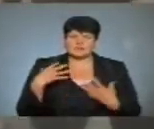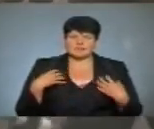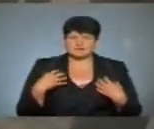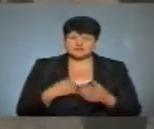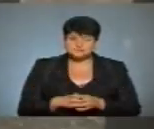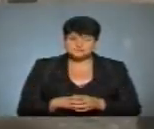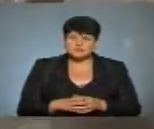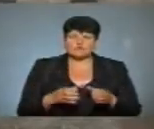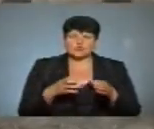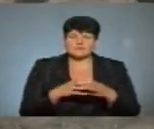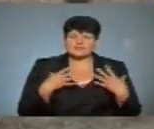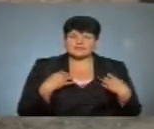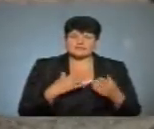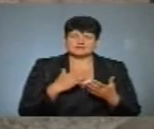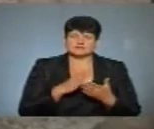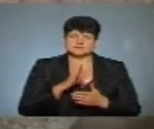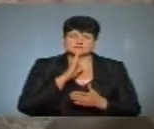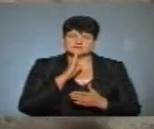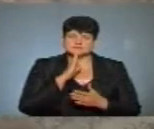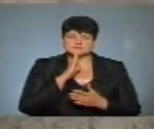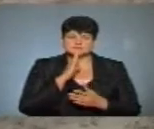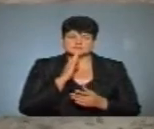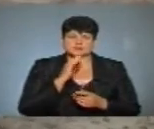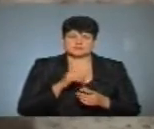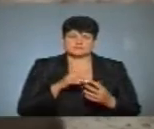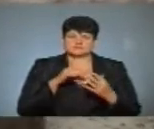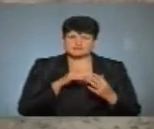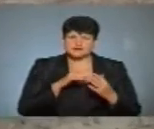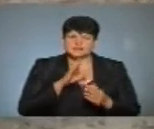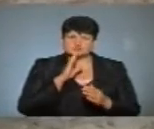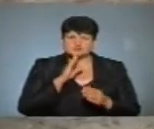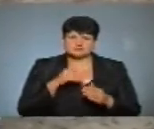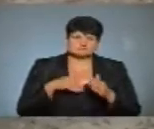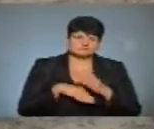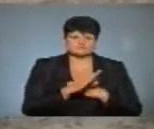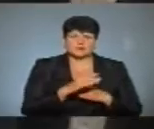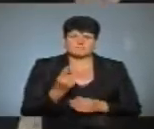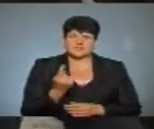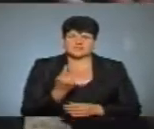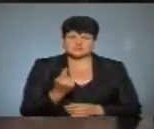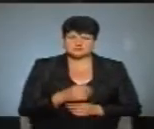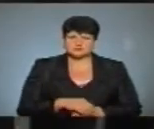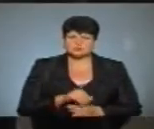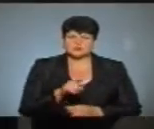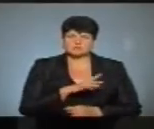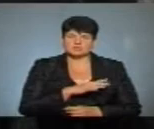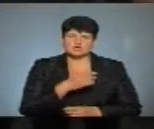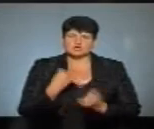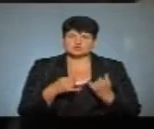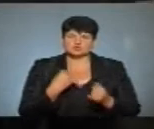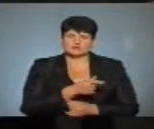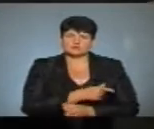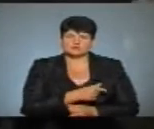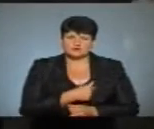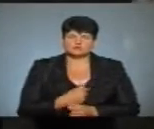У команді левів б'ється Катерина Корягіна з Краматорська. Дівчина вибуває першою. У мене була жовта пов'язка,